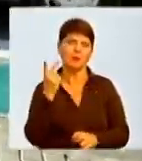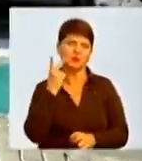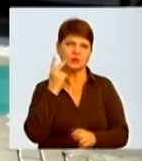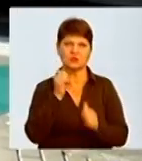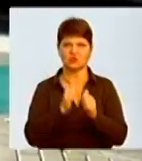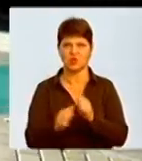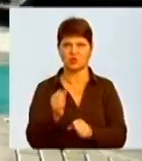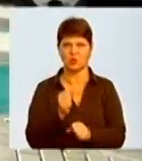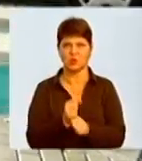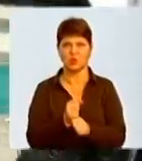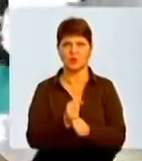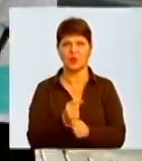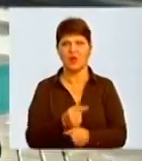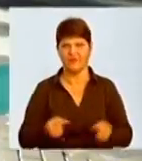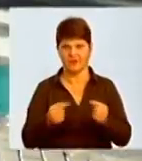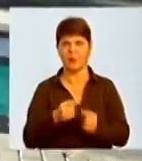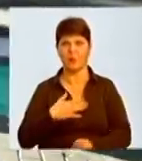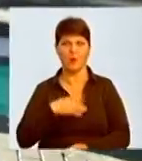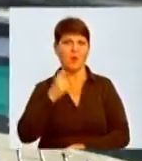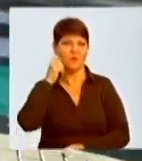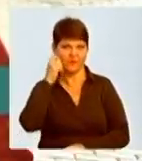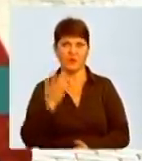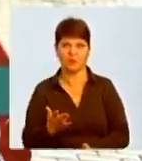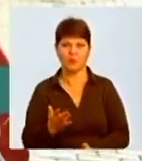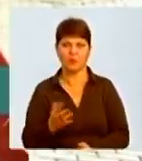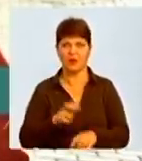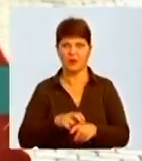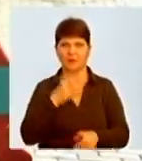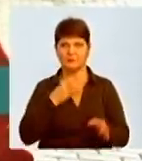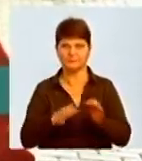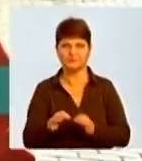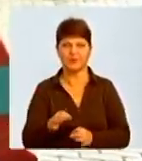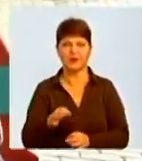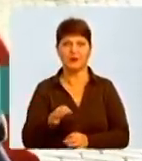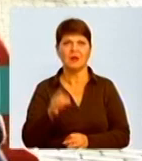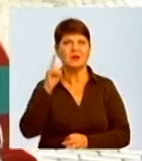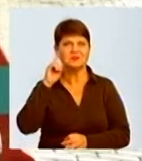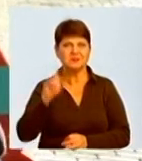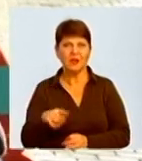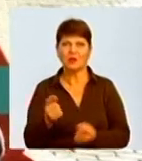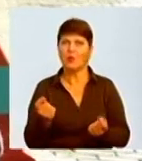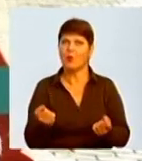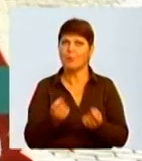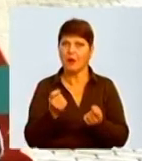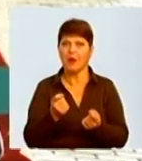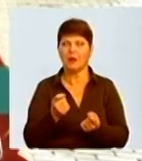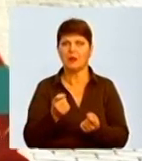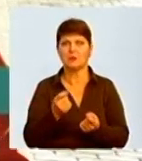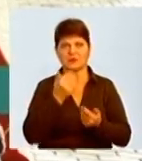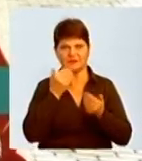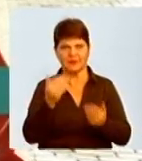так як відповідно мого віку, як радять лікарі. Знаю дуже мало, проте звертаюсь